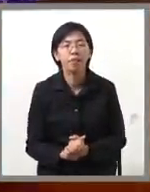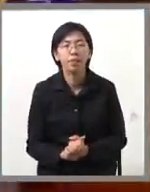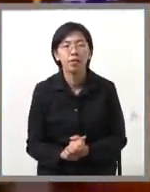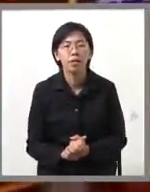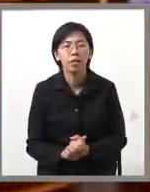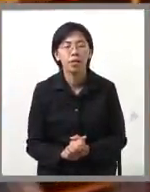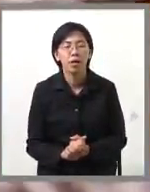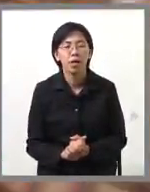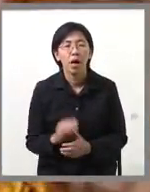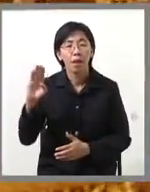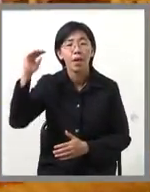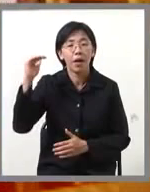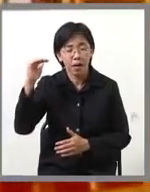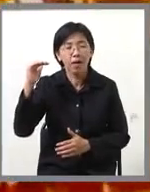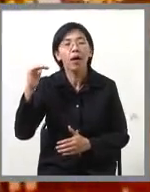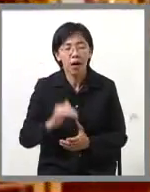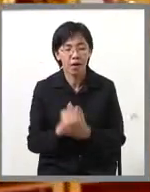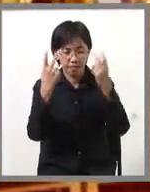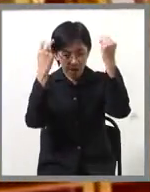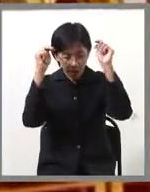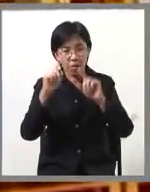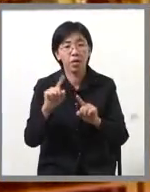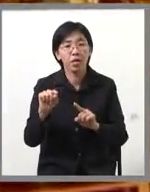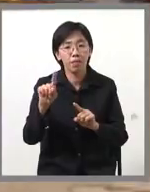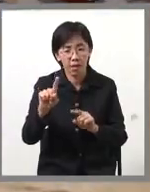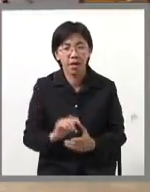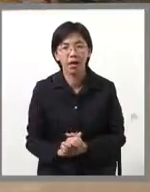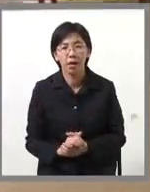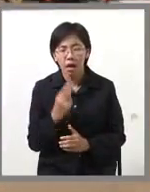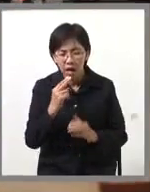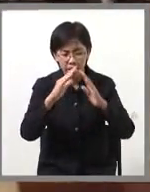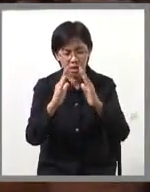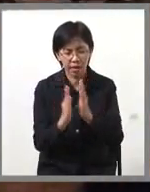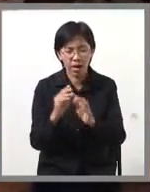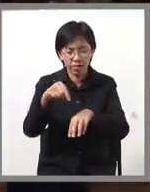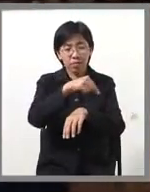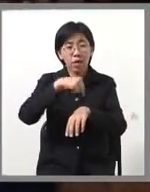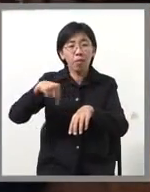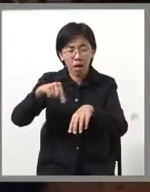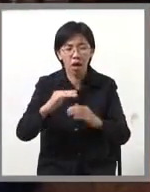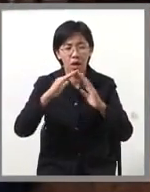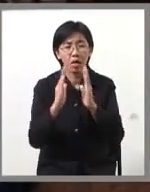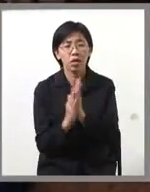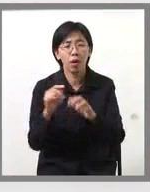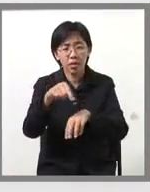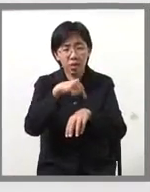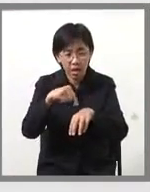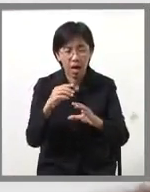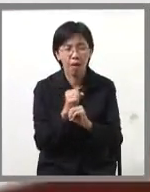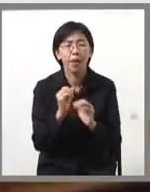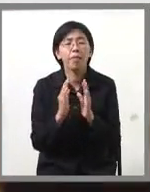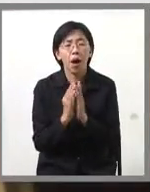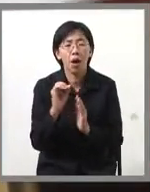นายพลท่านบรรหารเป็นนายกรัฐมนตรีคนที่21ก็เห็นว่าวัดป่าเลไลและก็